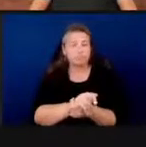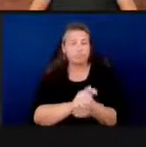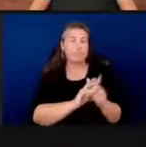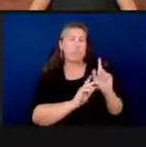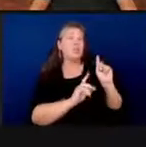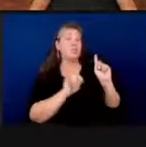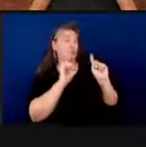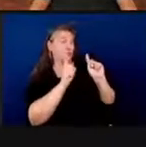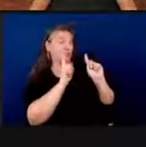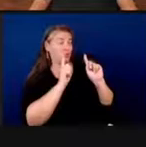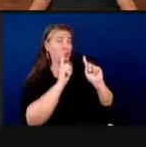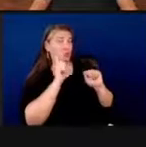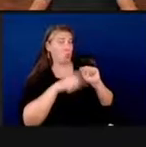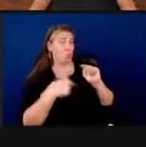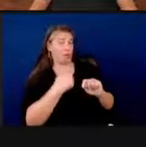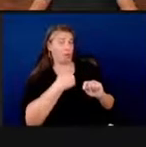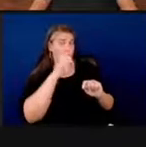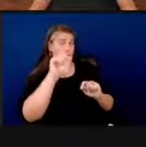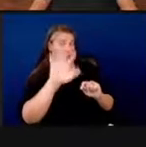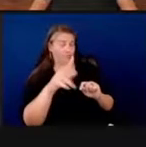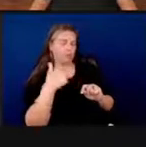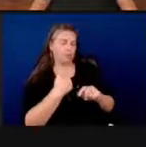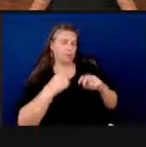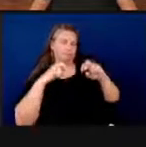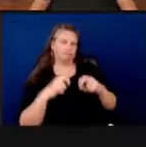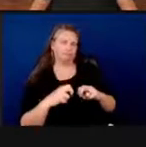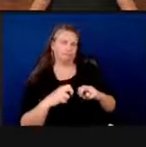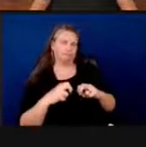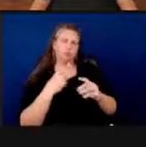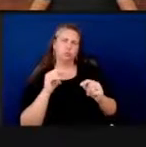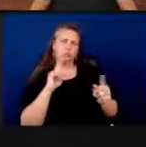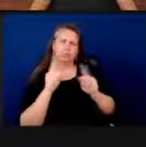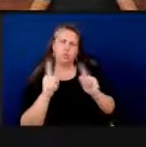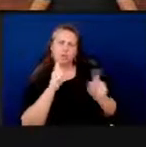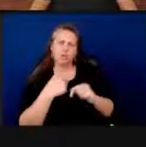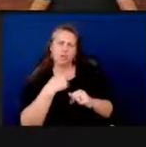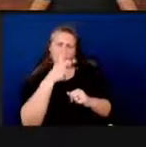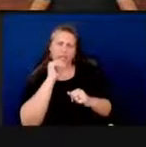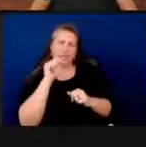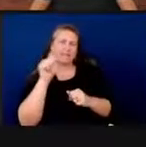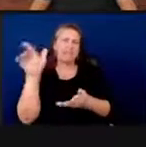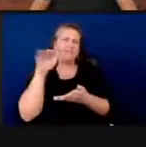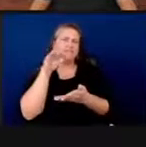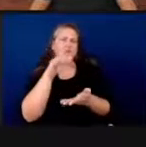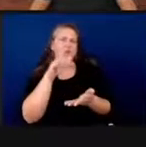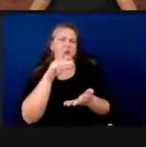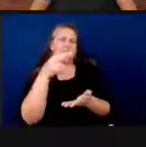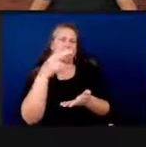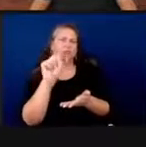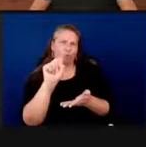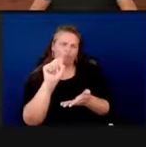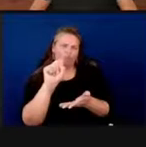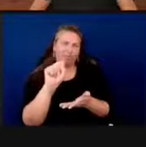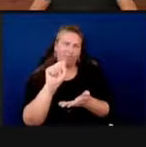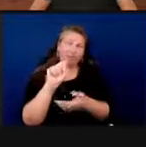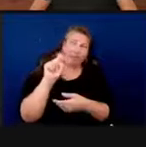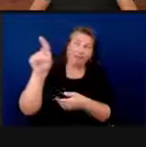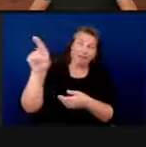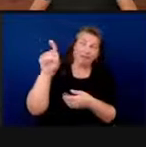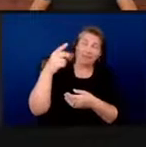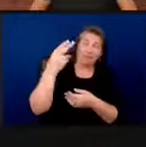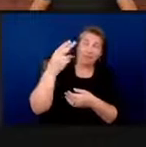للمدرسة أم لا؟ إذا كيف نقوم بهذا الموضوع؟ نجلس ونتحدث وننظر إلى نمطه